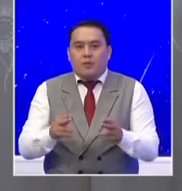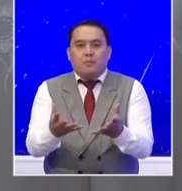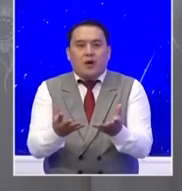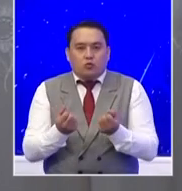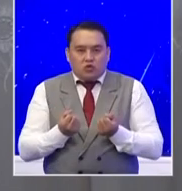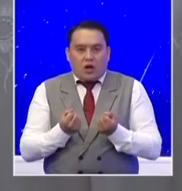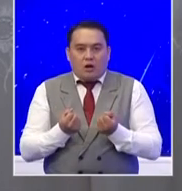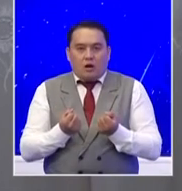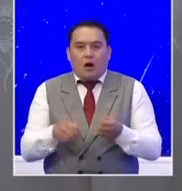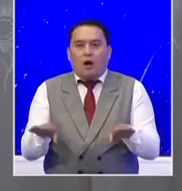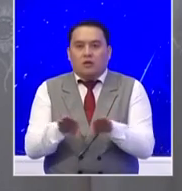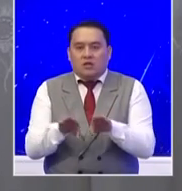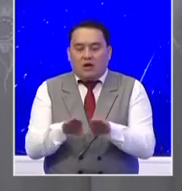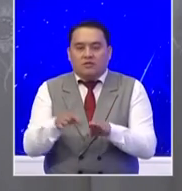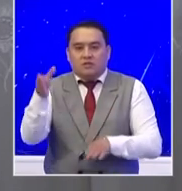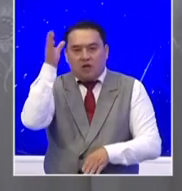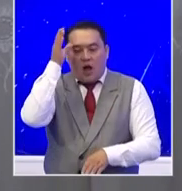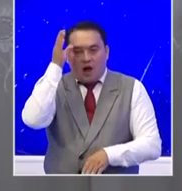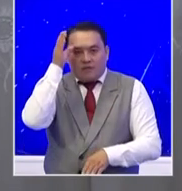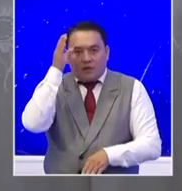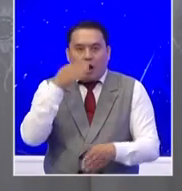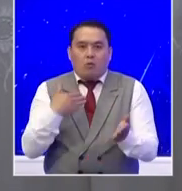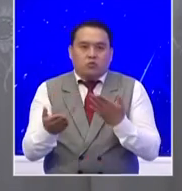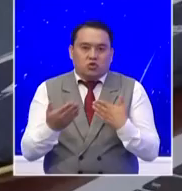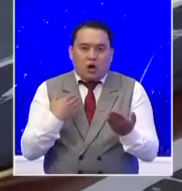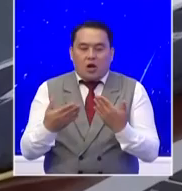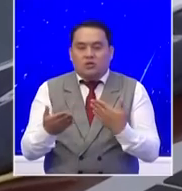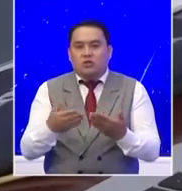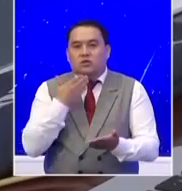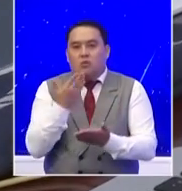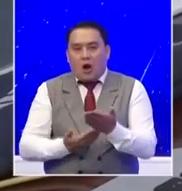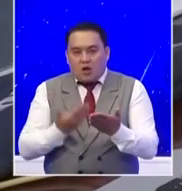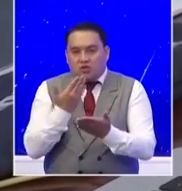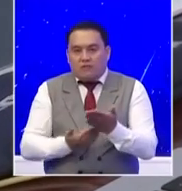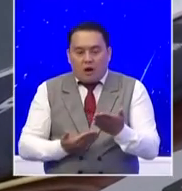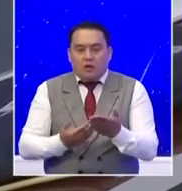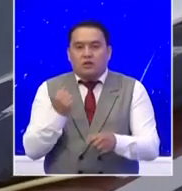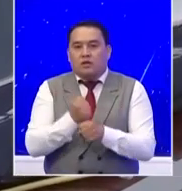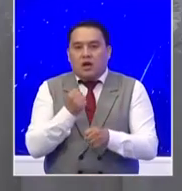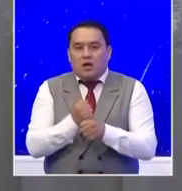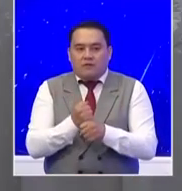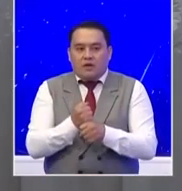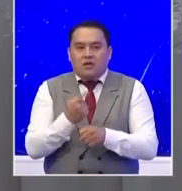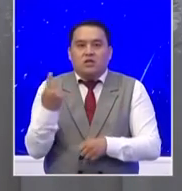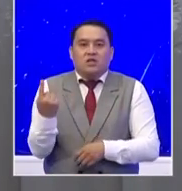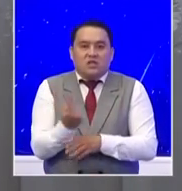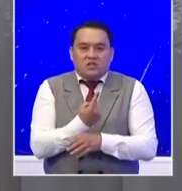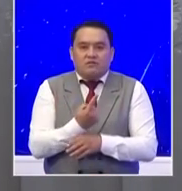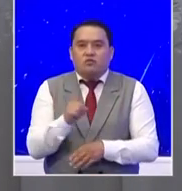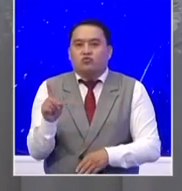получали одинаковые знания, также мы общались, также мы спрашивали, также делали задания. Единственное,